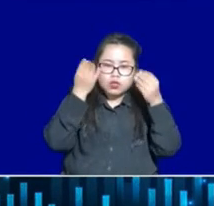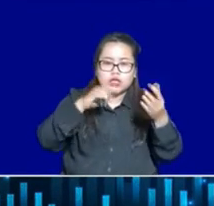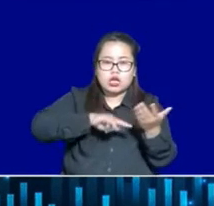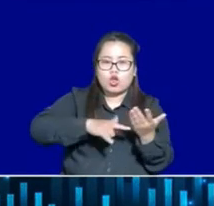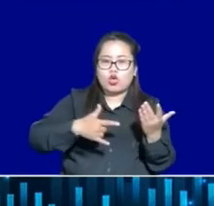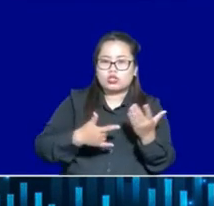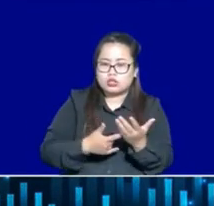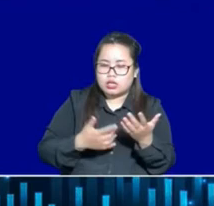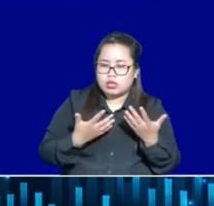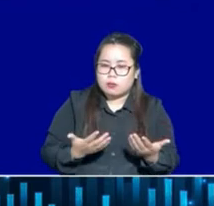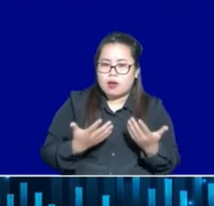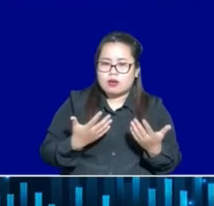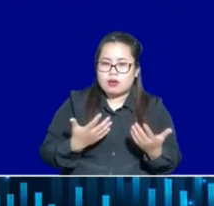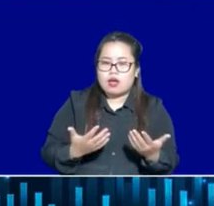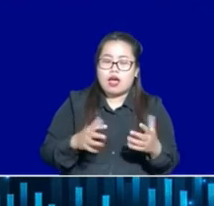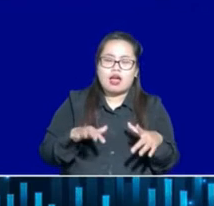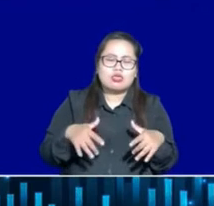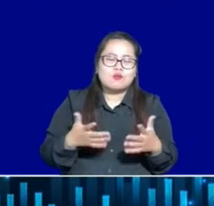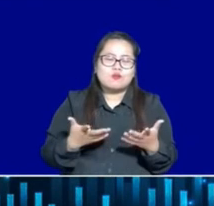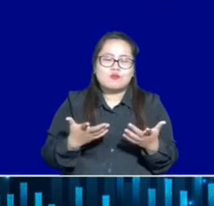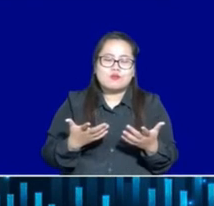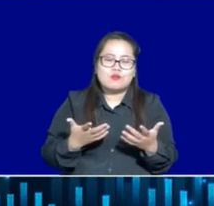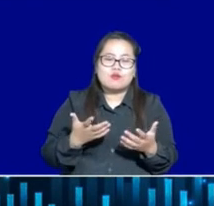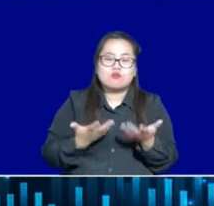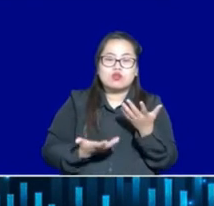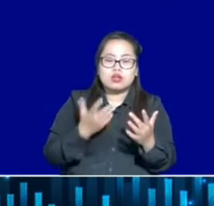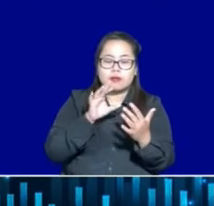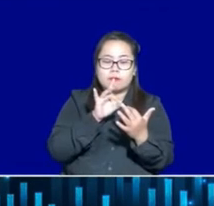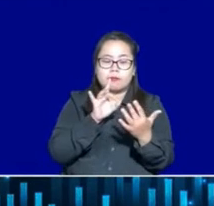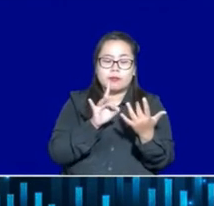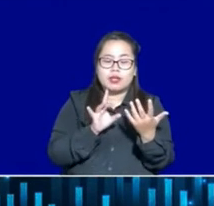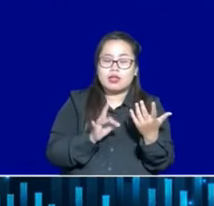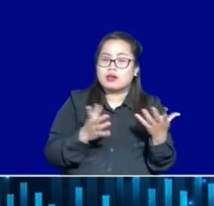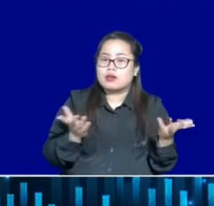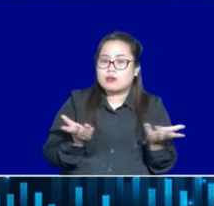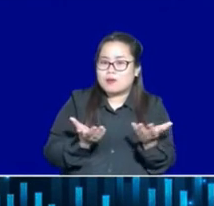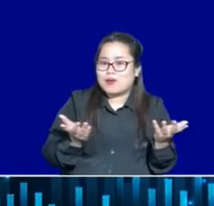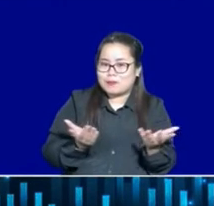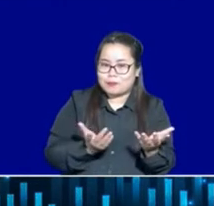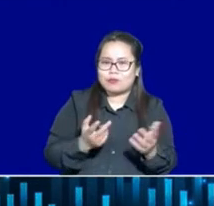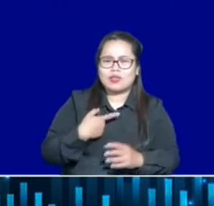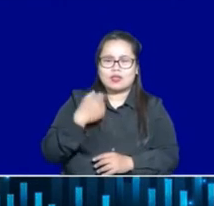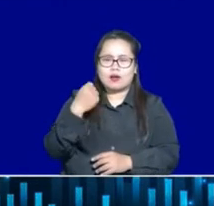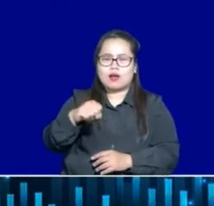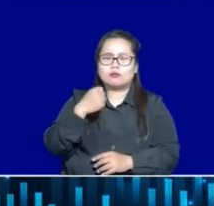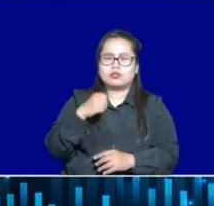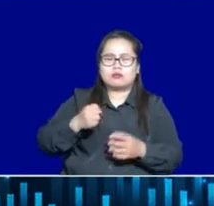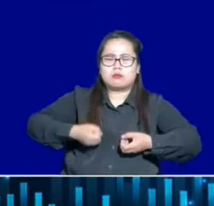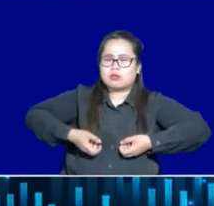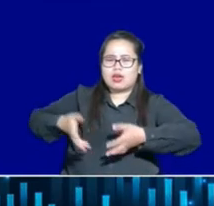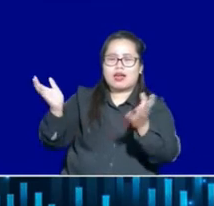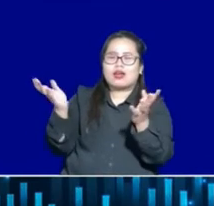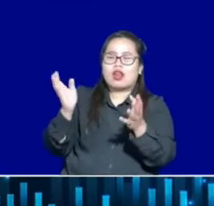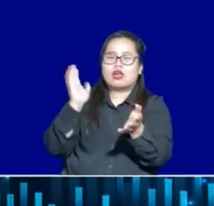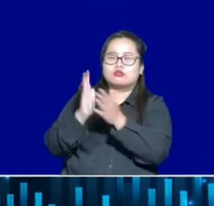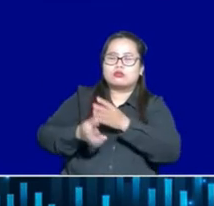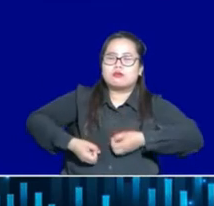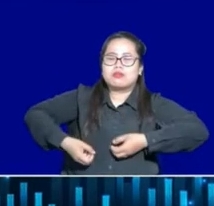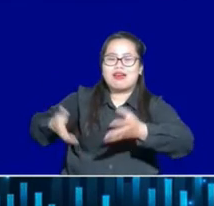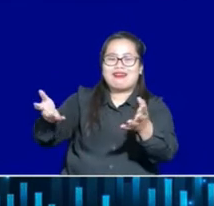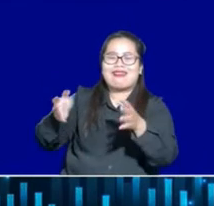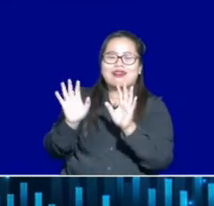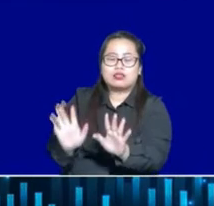endowment-nya, atau pilihan-pilihannya seperti apa. Jadi kita tidak bisa membiarkan begitu saja.